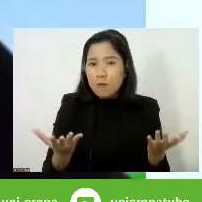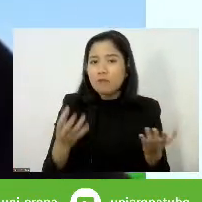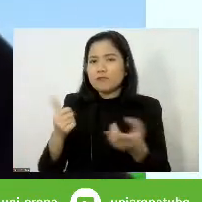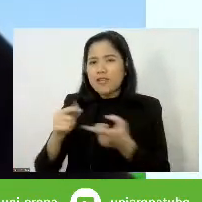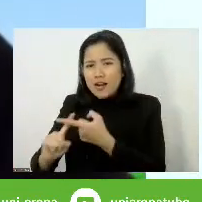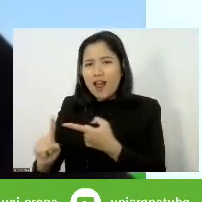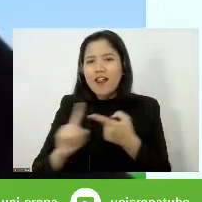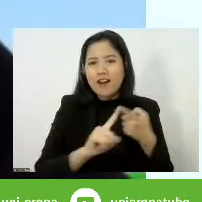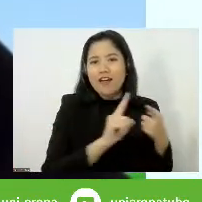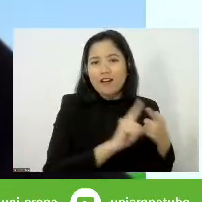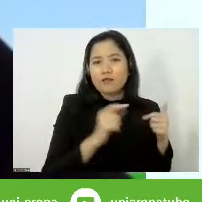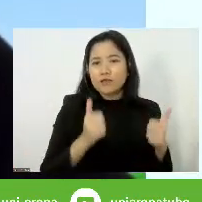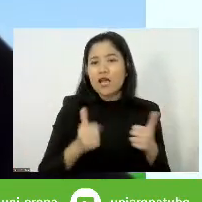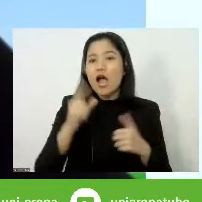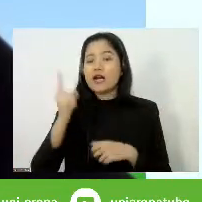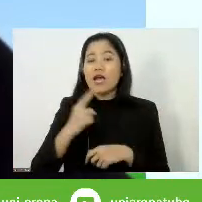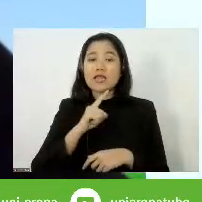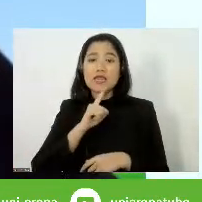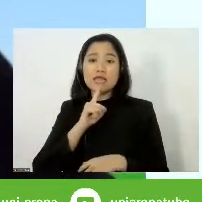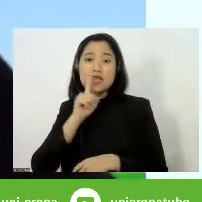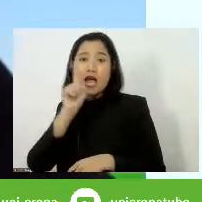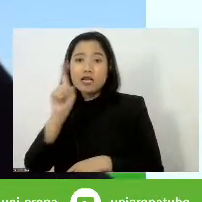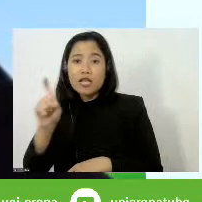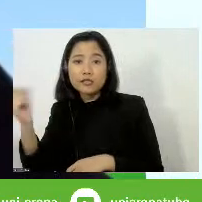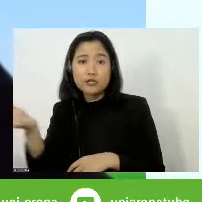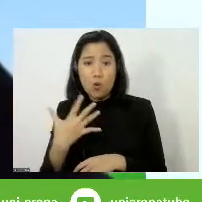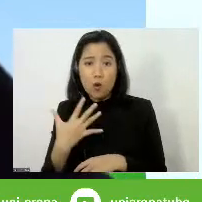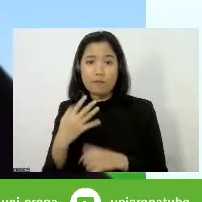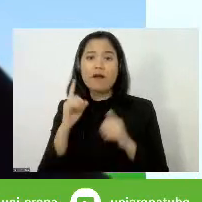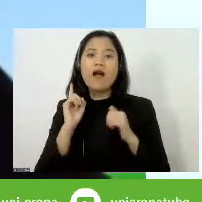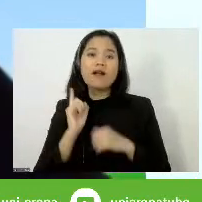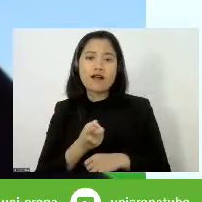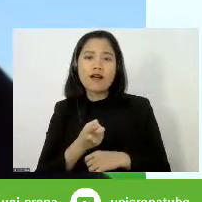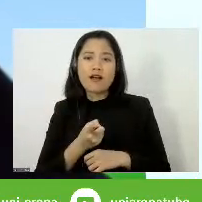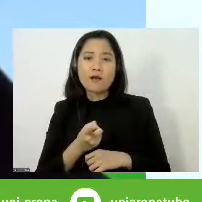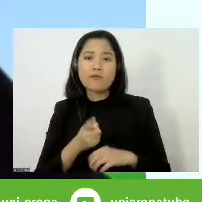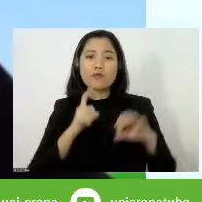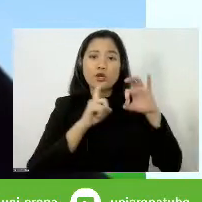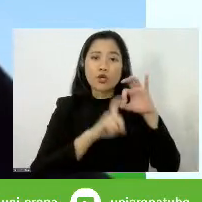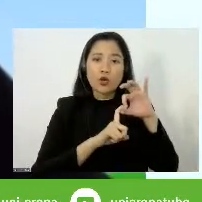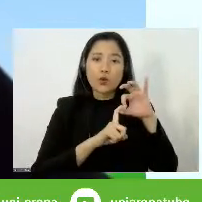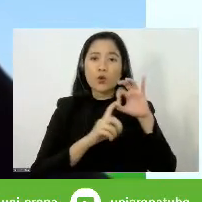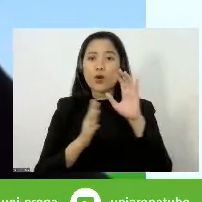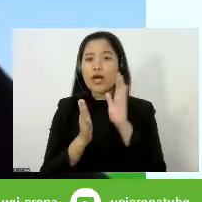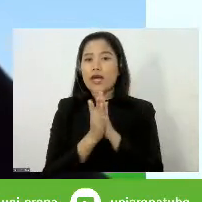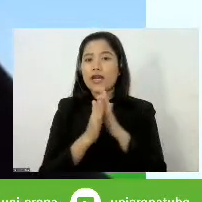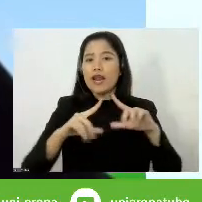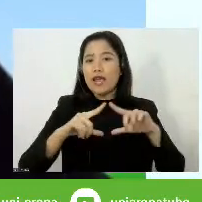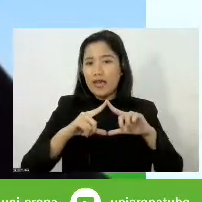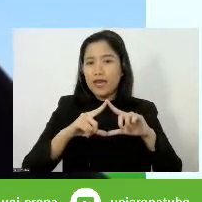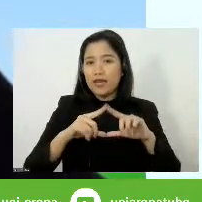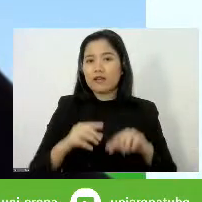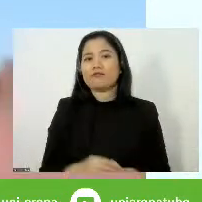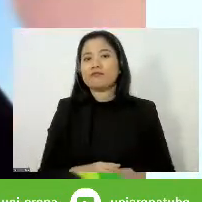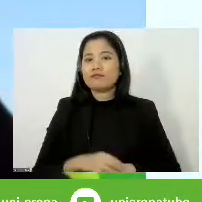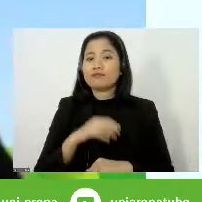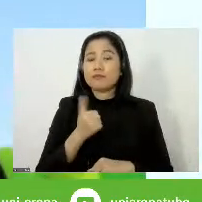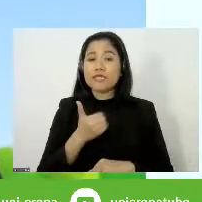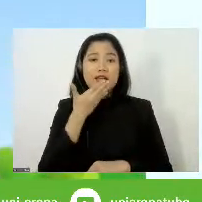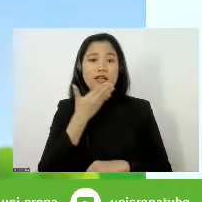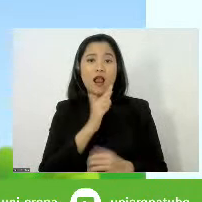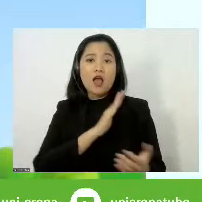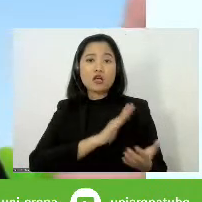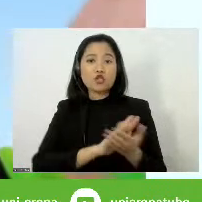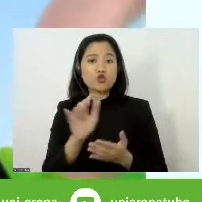terus juga ada qne box Nah ini dia jadi nanti temen-temen punya kesempatan untuk nanya langsung sama